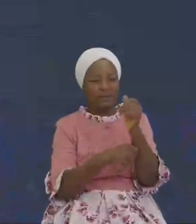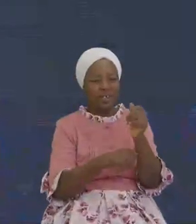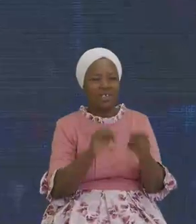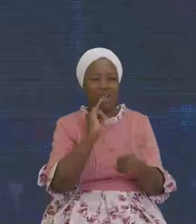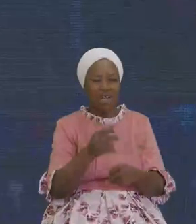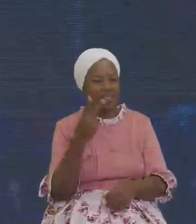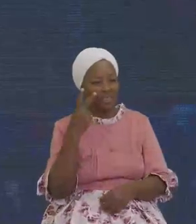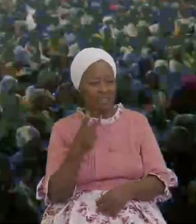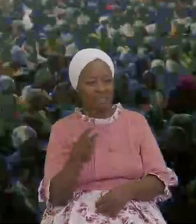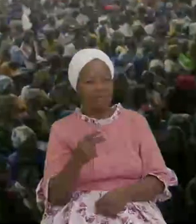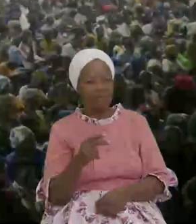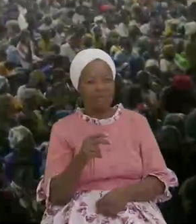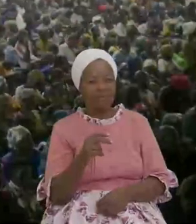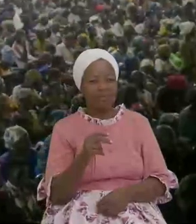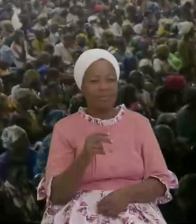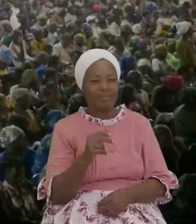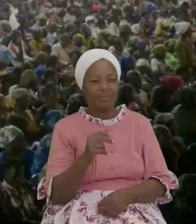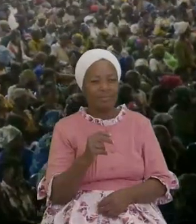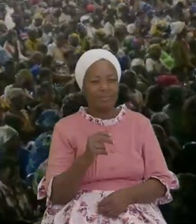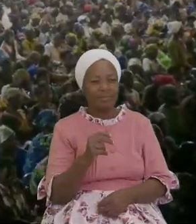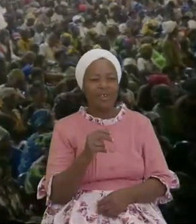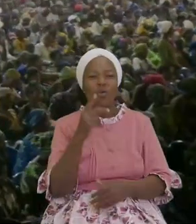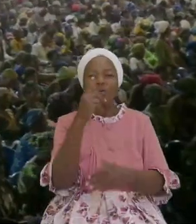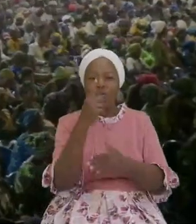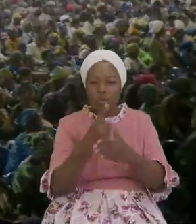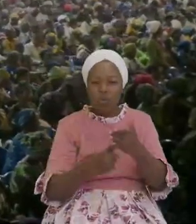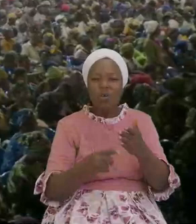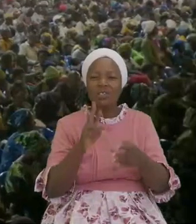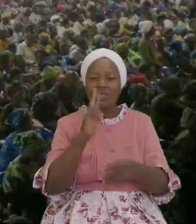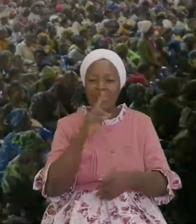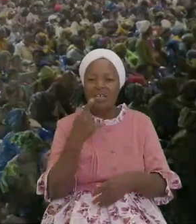Oh, les œuvres de la chair sont manifestes.